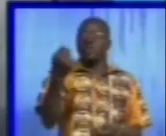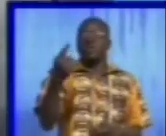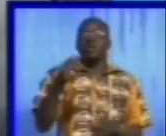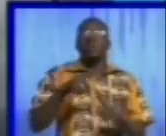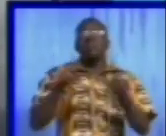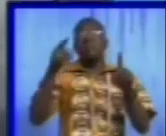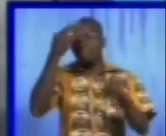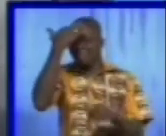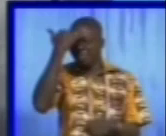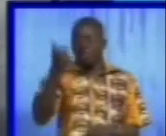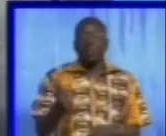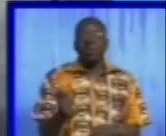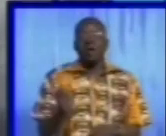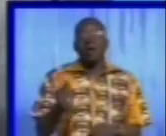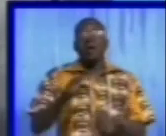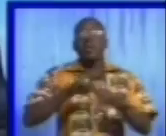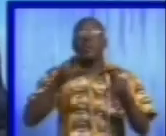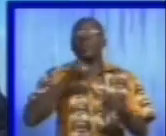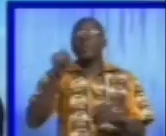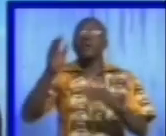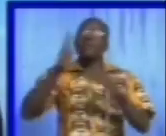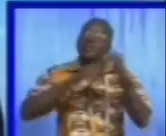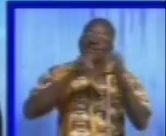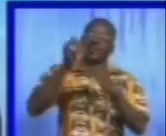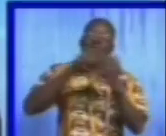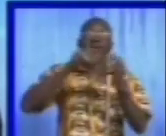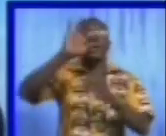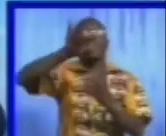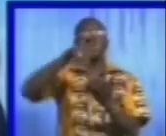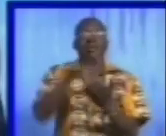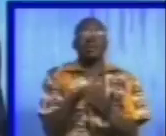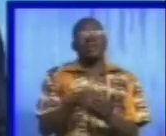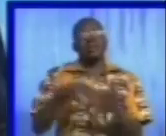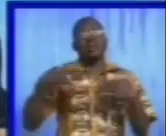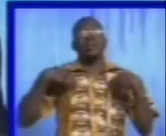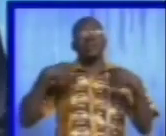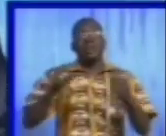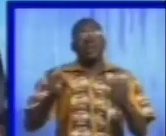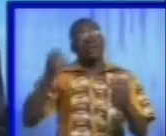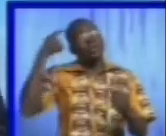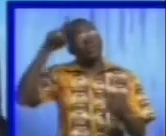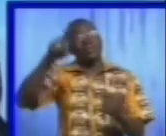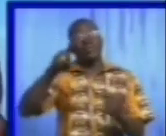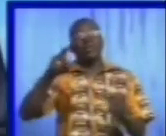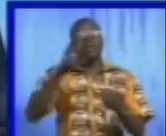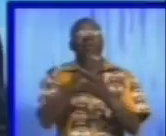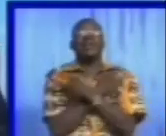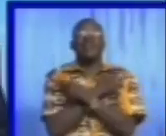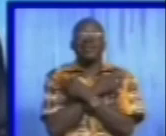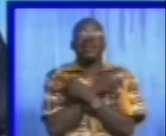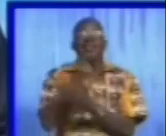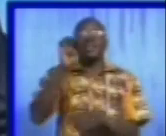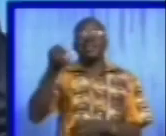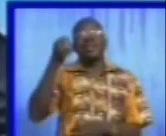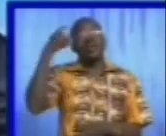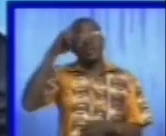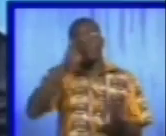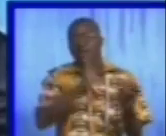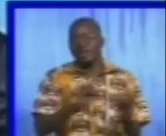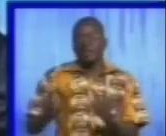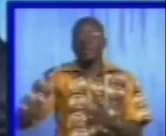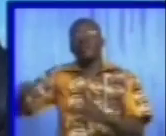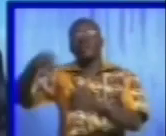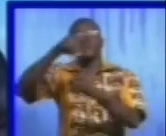pourquoi ne pas, par exemple, construire un centre de santé pour retraités au lieu de ces opérations